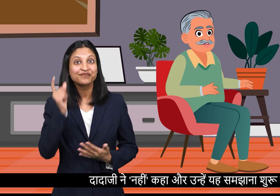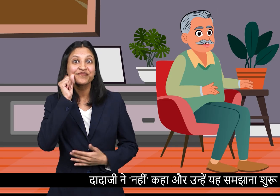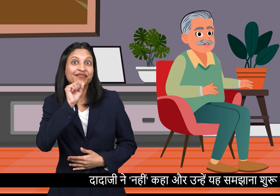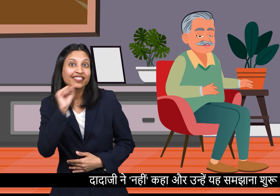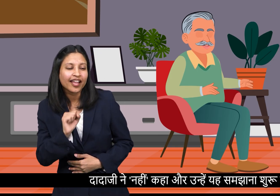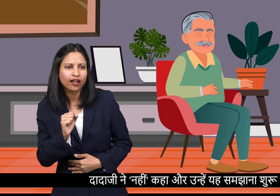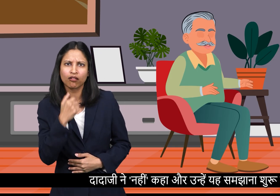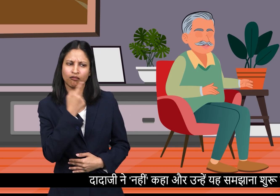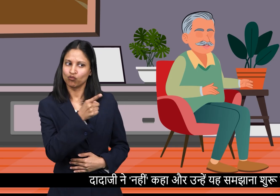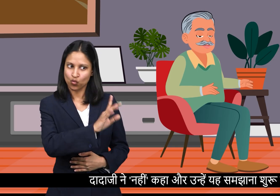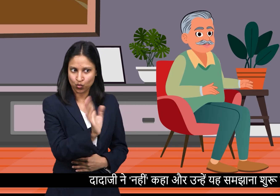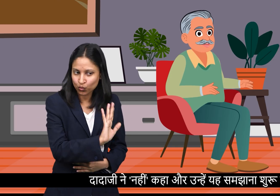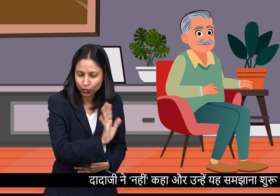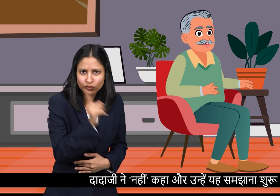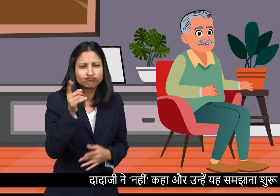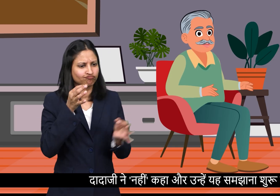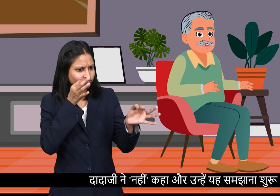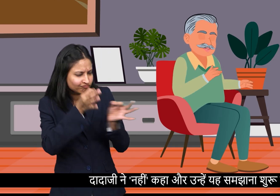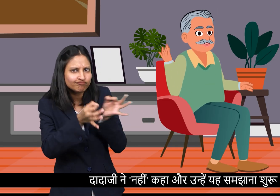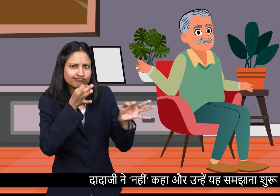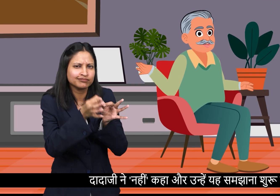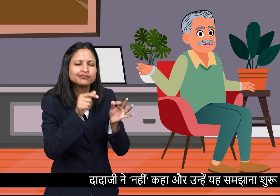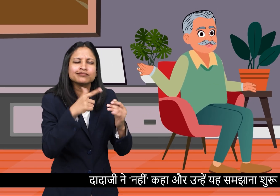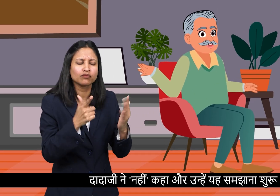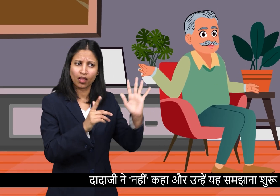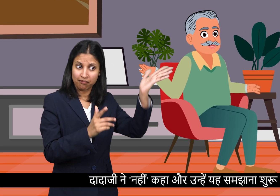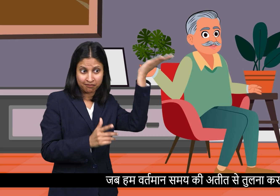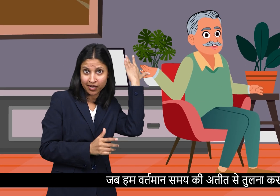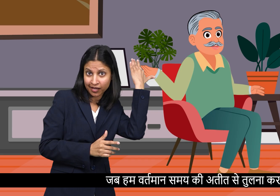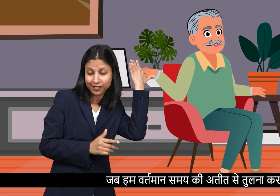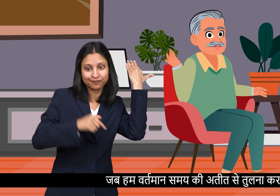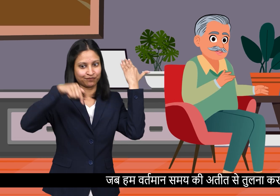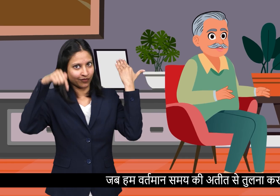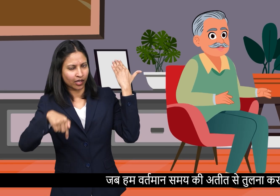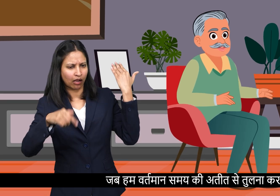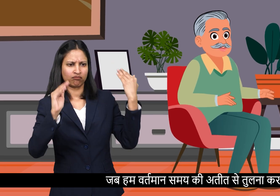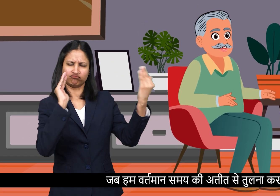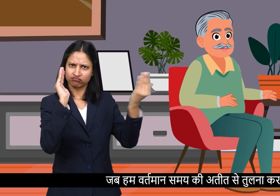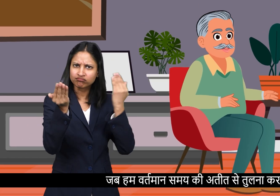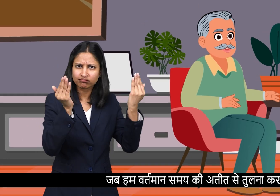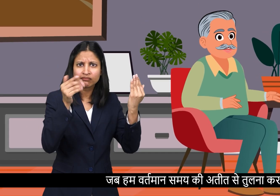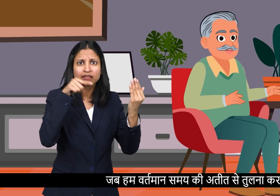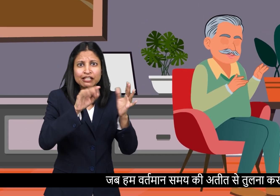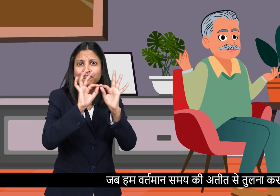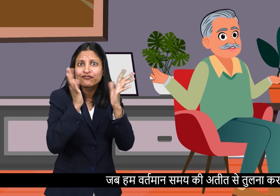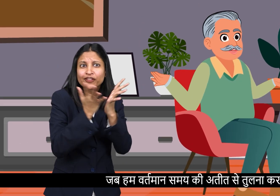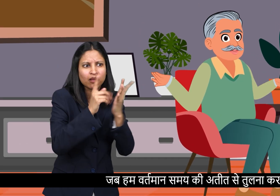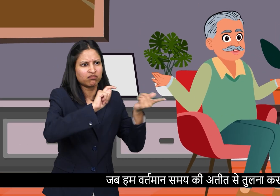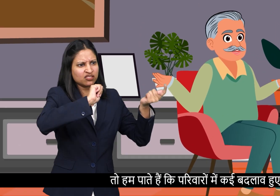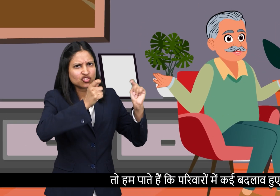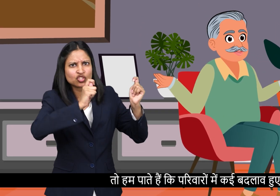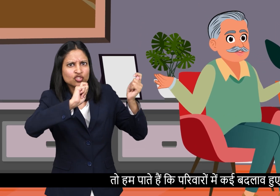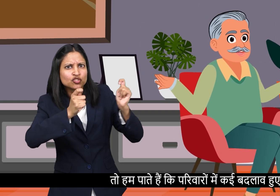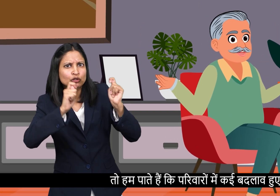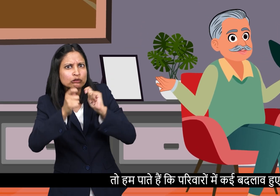दादाजी ने नहीं कहा और उन्हें ये समझाना शुरू किया कि जब हम वर्तमान समय की अतीत से तुलना करते हैं